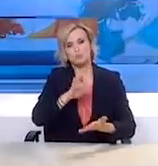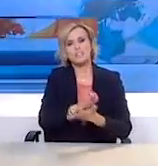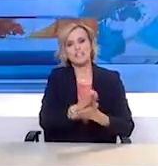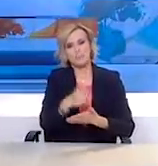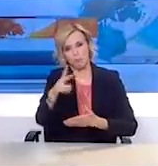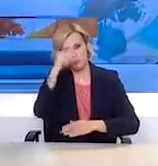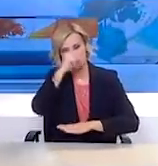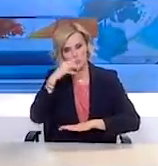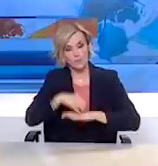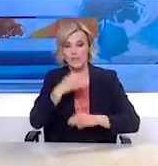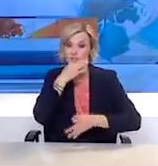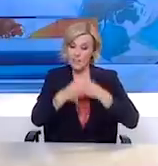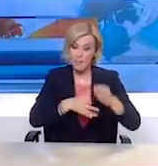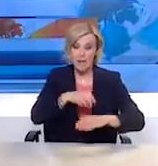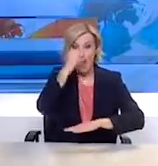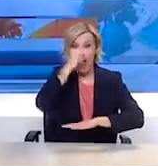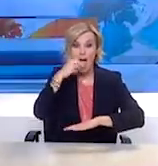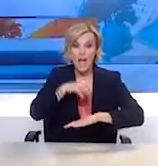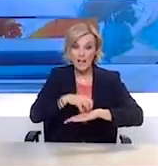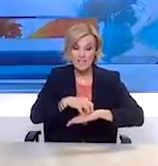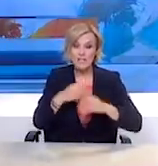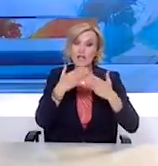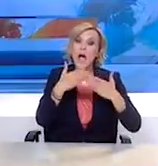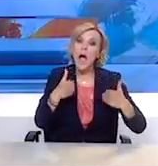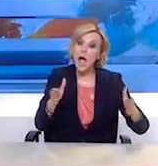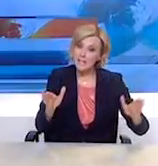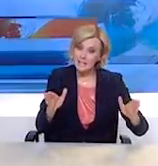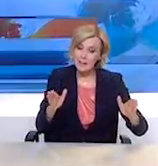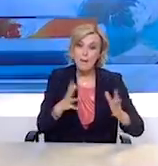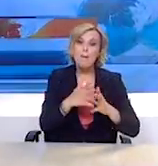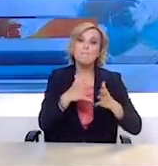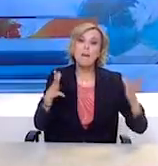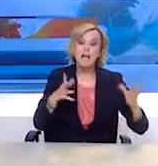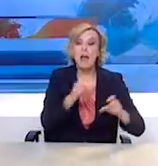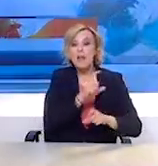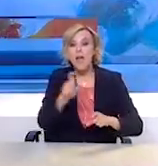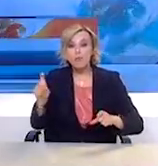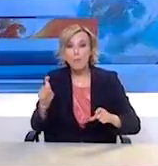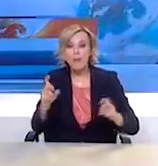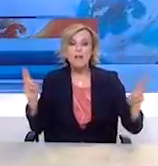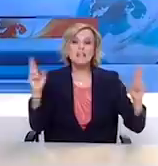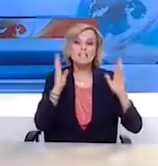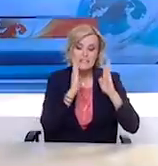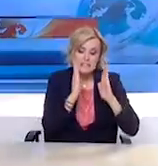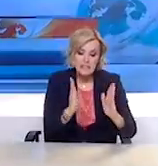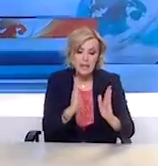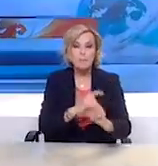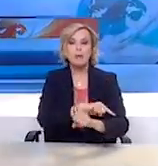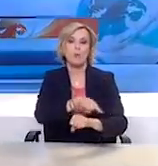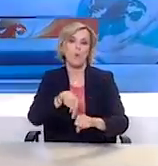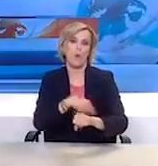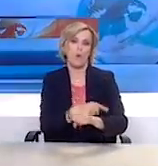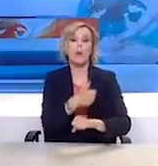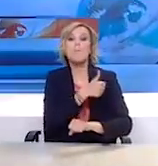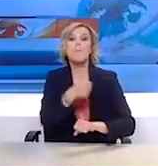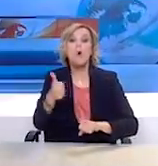της Ελλάδος, διευκρίνησε ότι η ναή θα είναι ανοιχτή τις μέρες της Μεγάλης Εβδομάδας, μόνο συγκεκριμένες ώρες, αποκλειστικά για